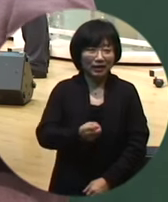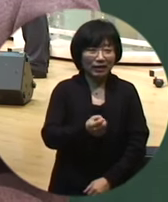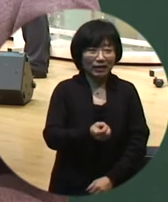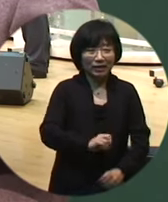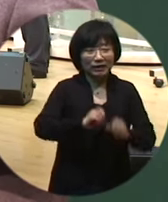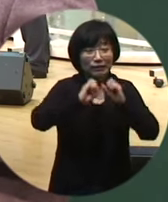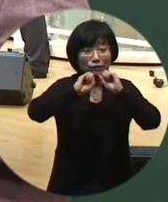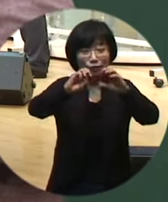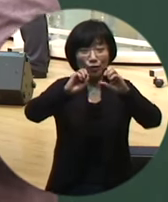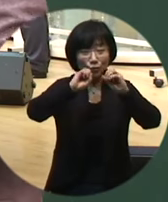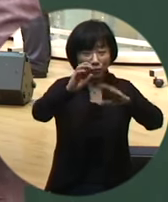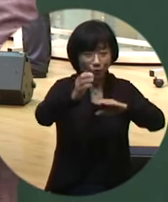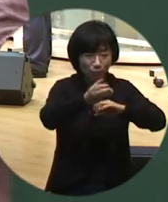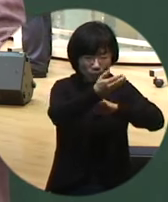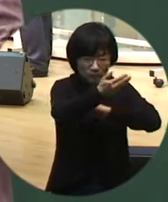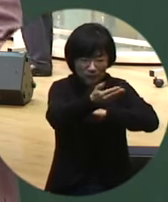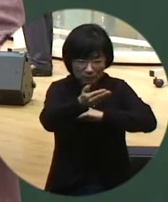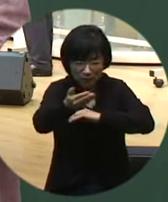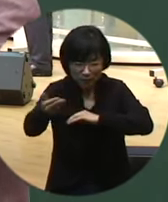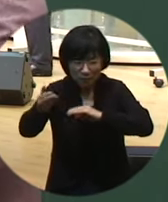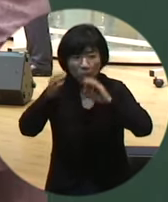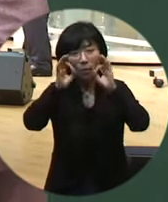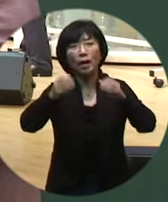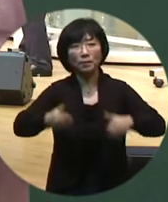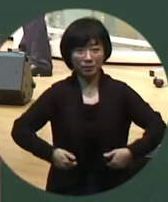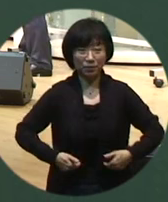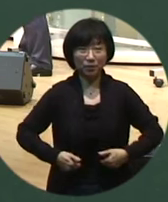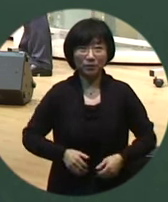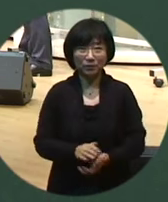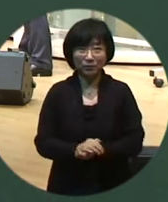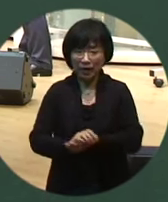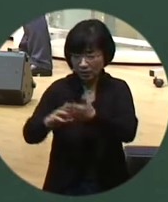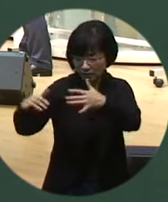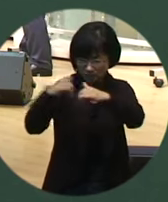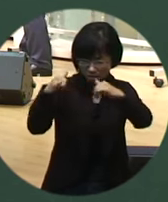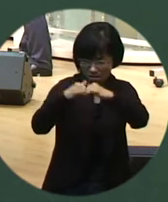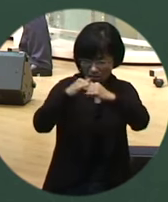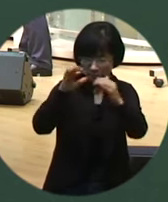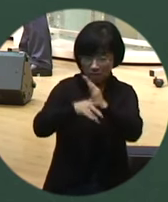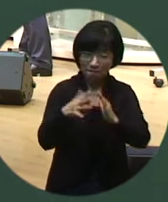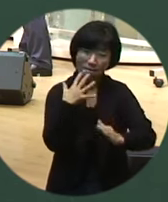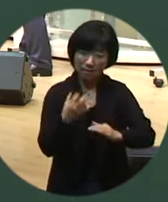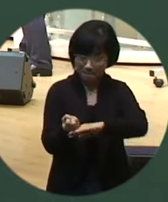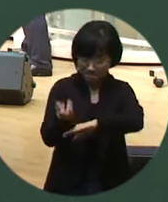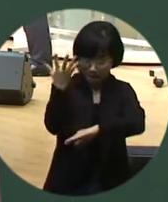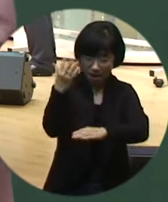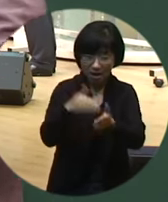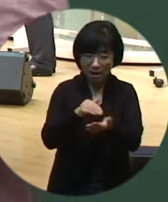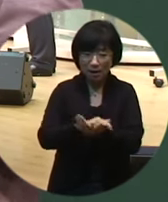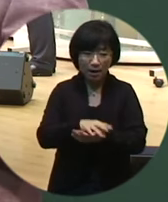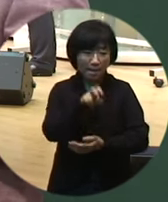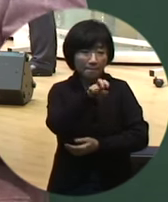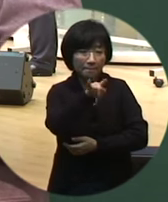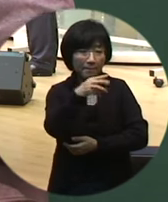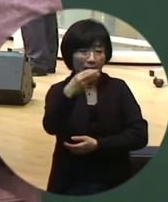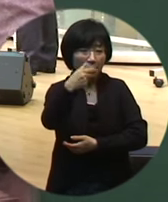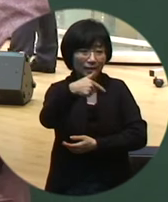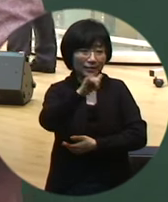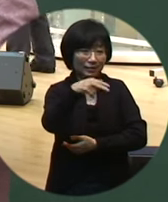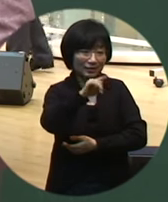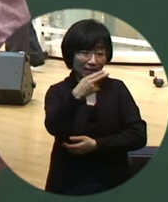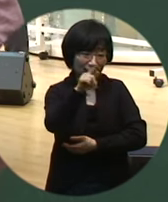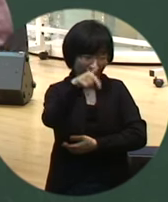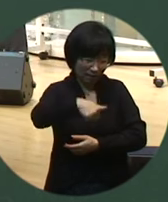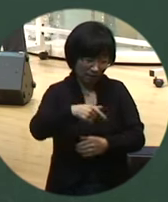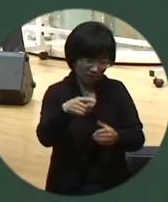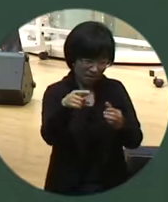is the flow of evangelism. 전쟁 나와 승리했지. A war broke out, but he overcame. 멜기세덱에게 십일조 드렸지. He gave a tenth of what he had to